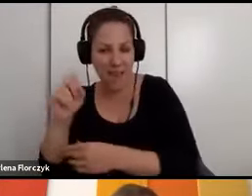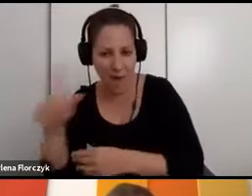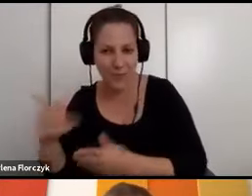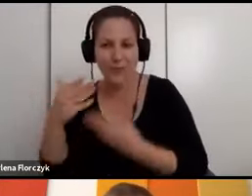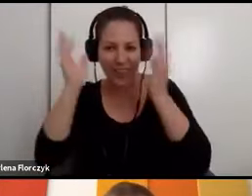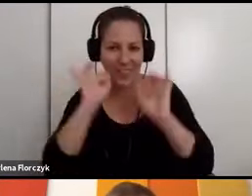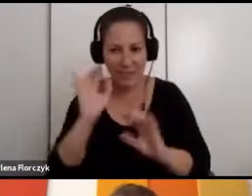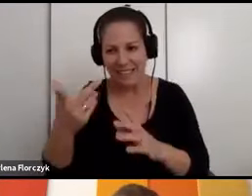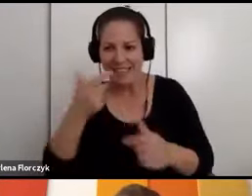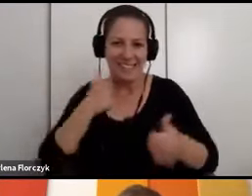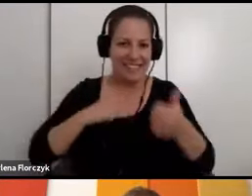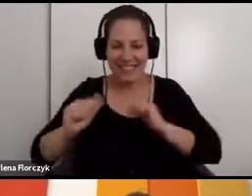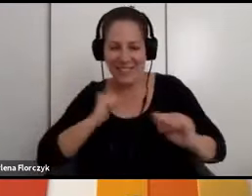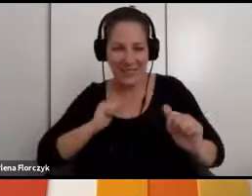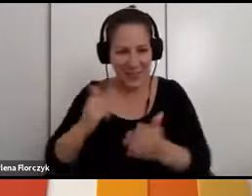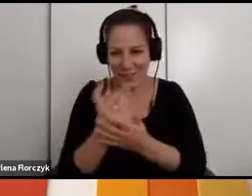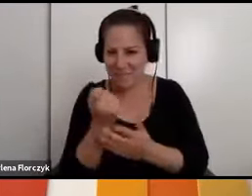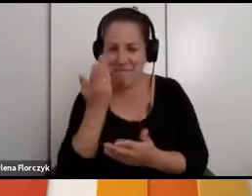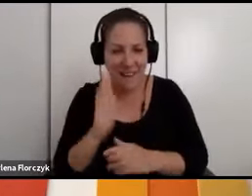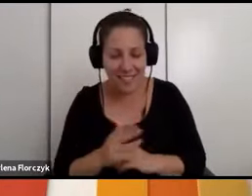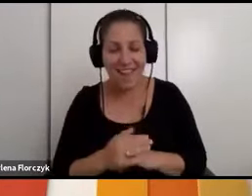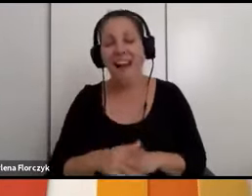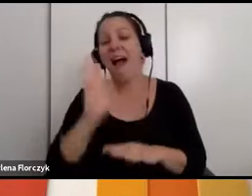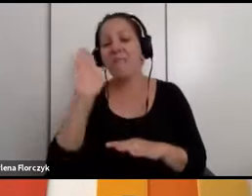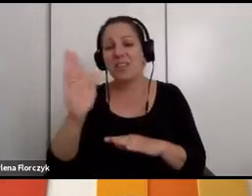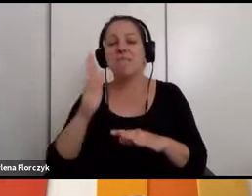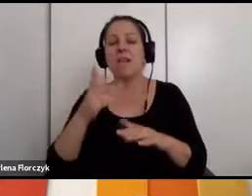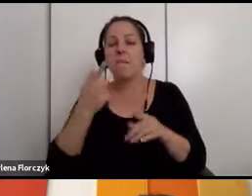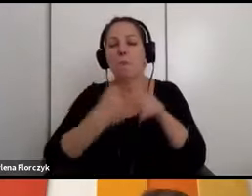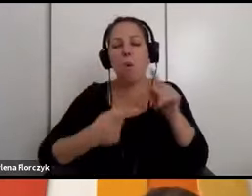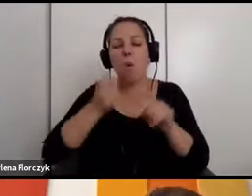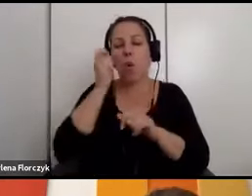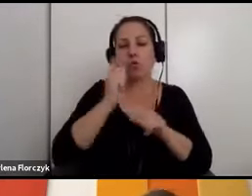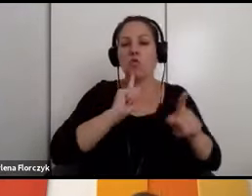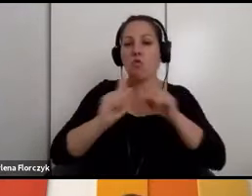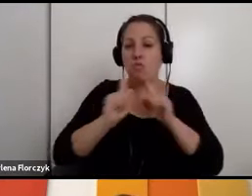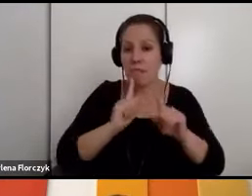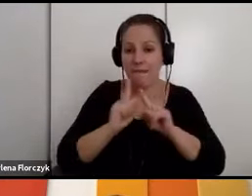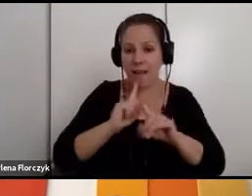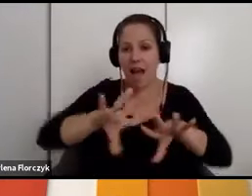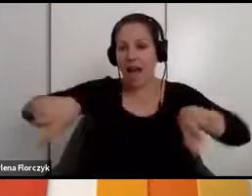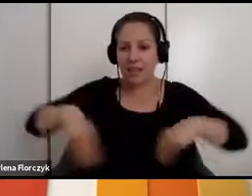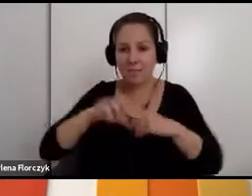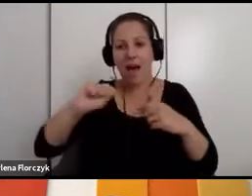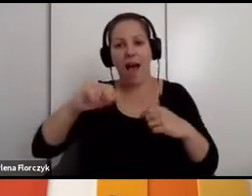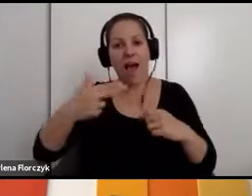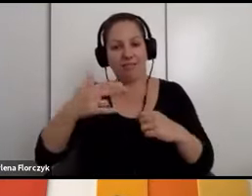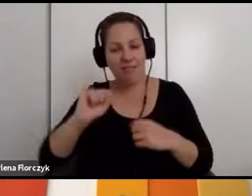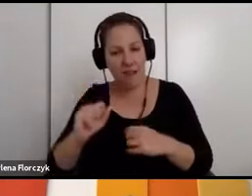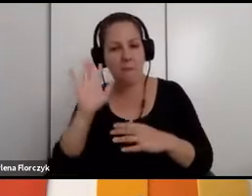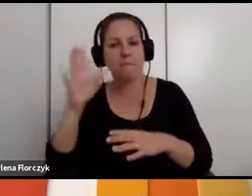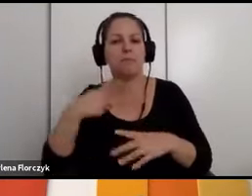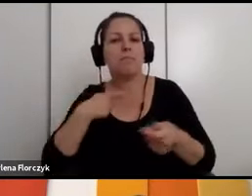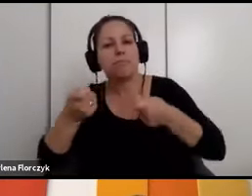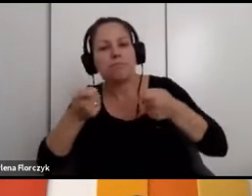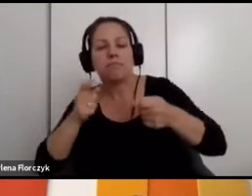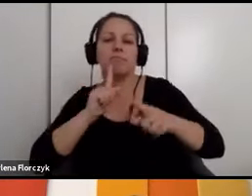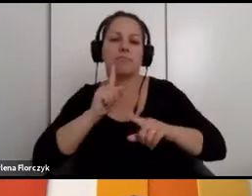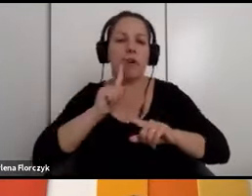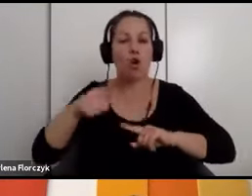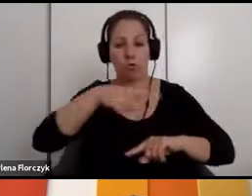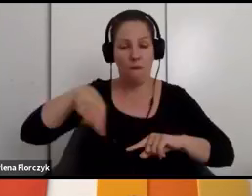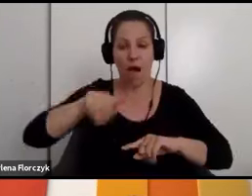już się niecierpliwi bardzo. Będziemy przez pół godziny rozmawiać. Razem z Anią mamy przyjemność moderować tę rozmowę, a